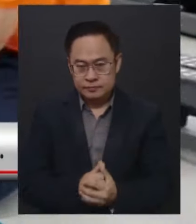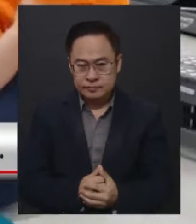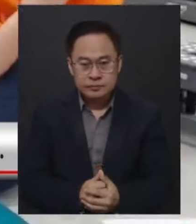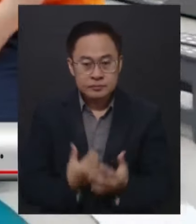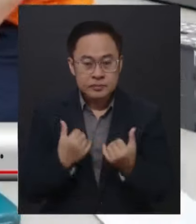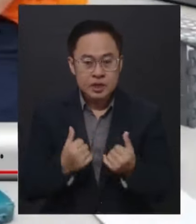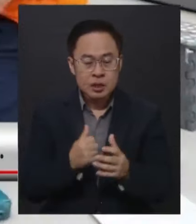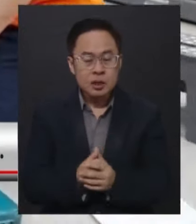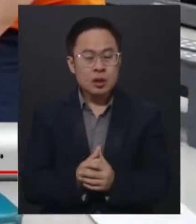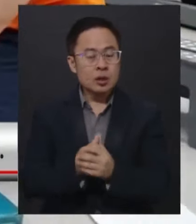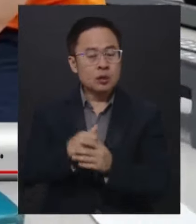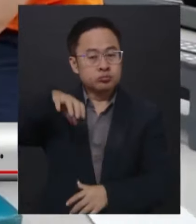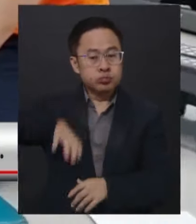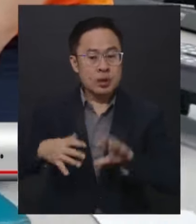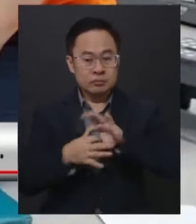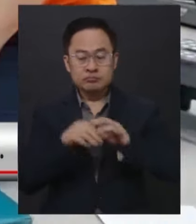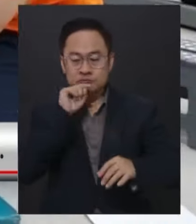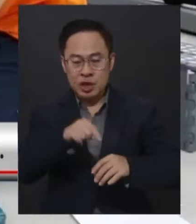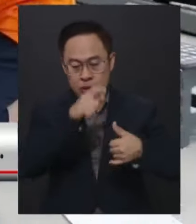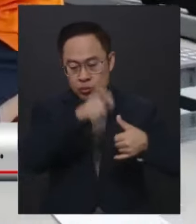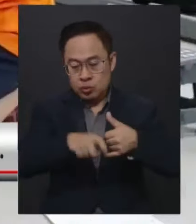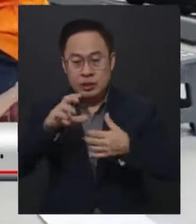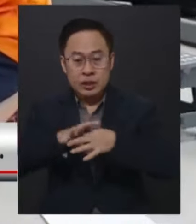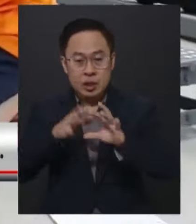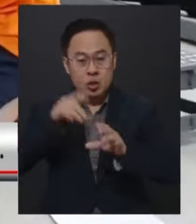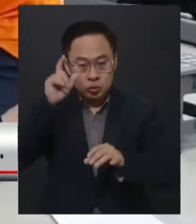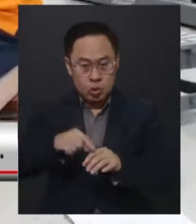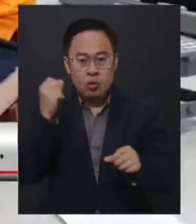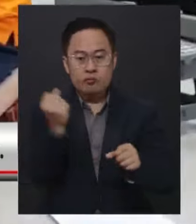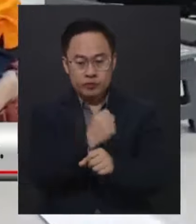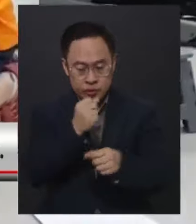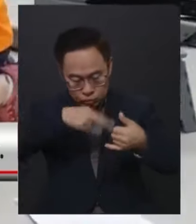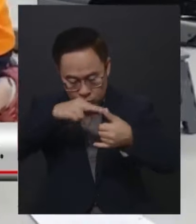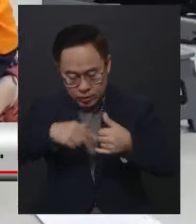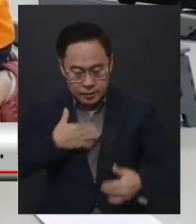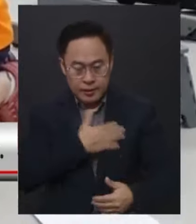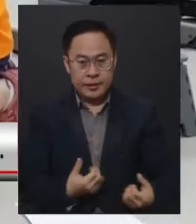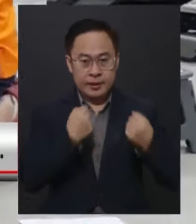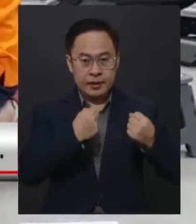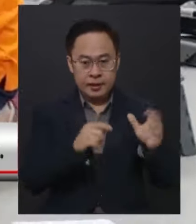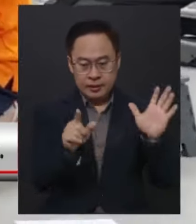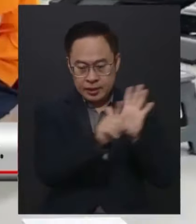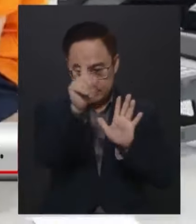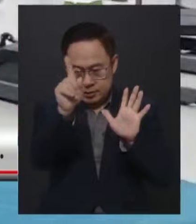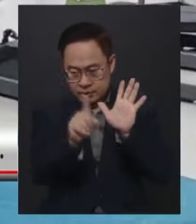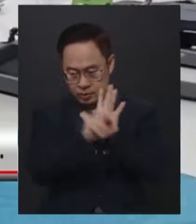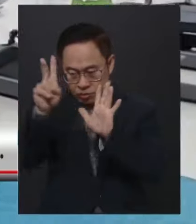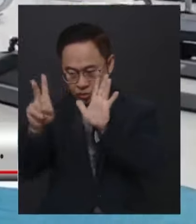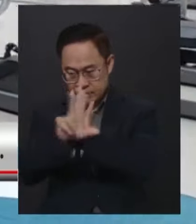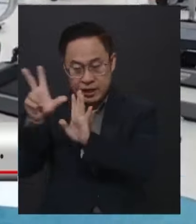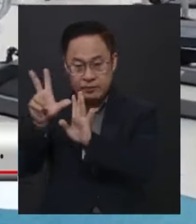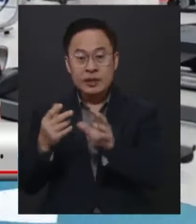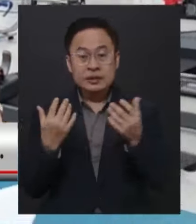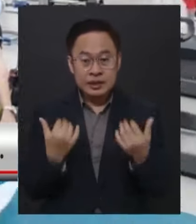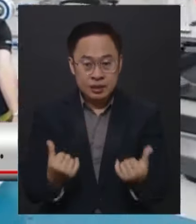martial artเกมได้เข้าทำการทดสอบจำนวน 3ครั้งครับในส่วนของนักกีฬาคิสปอร์ทีมชาติไทยนะครับที่เข้าทำการทดสอบเป็นครั้งที่